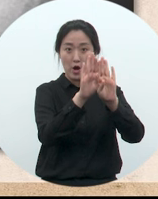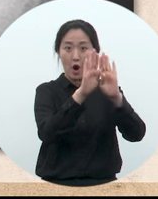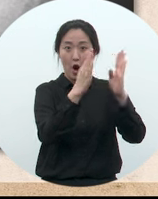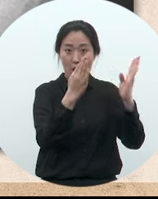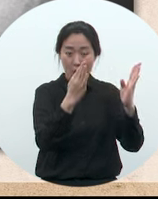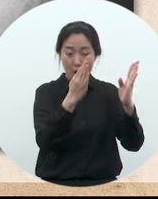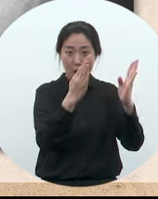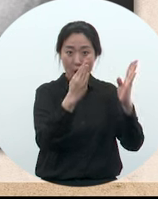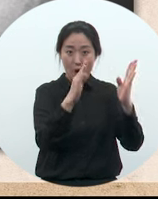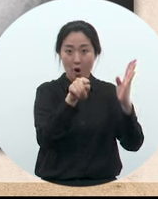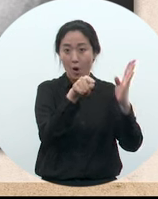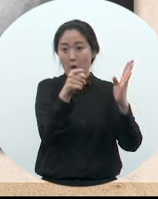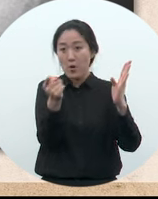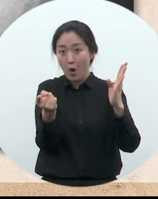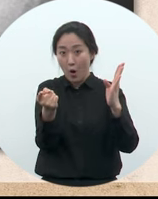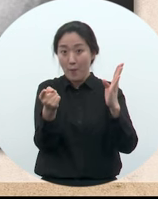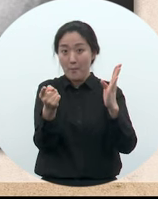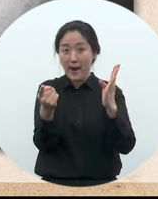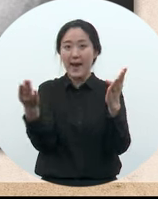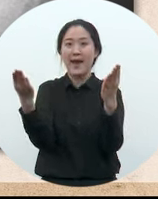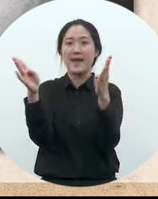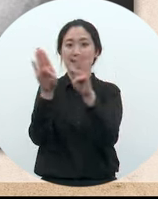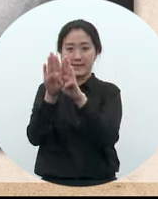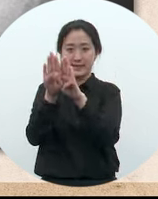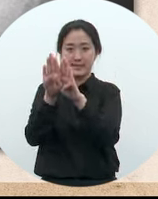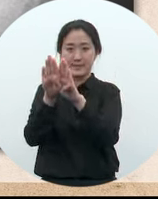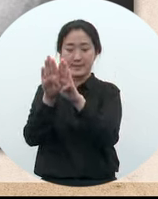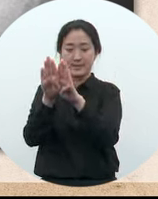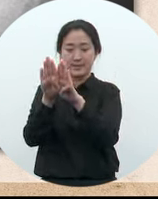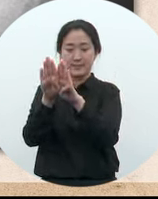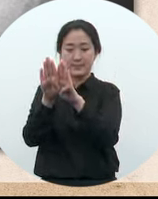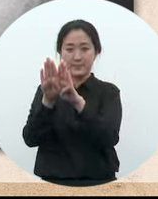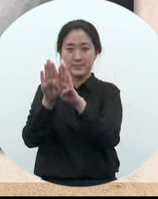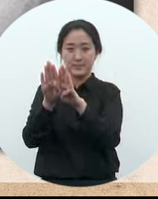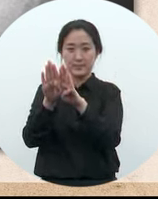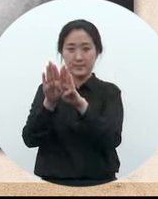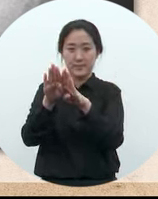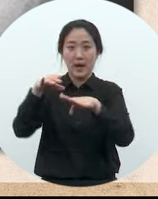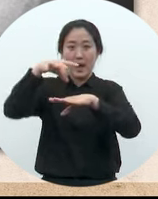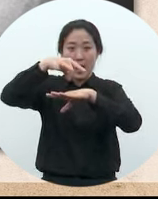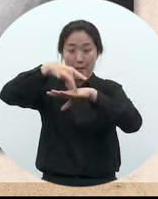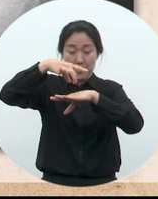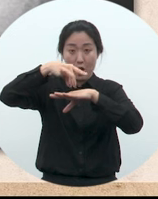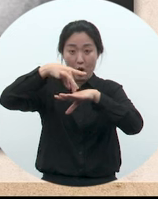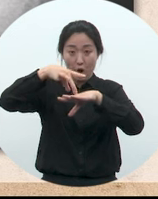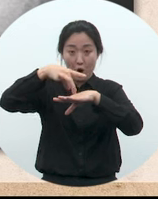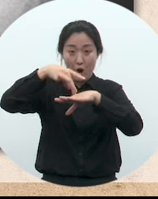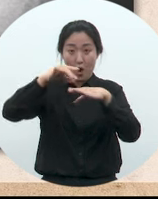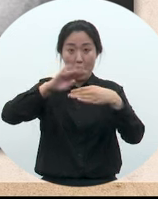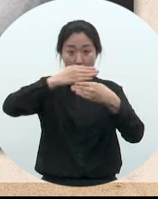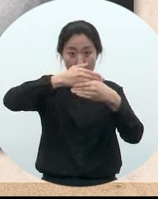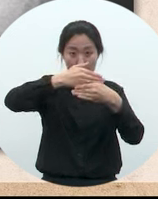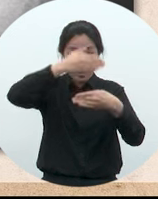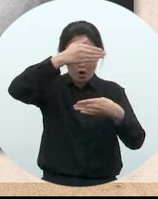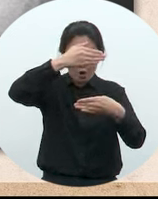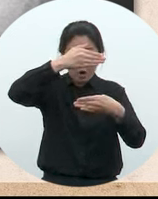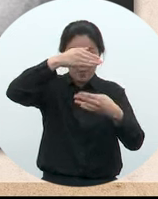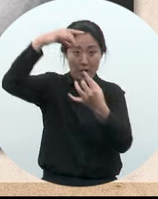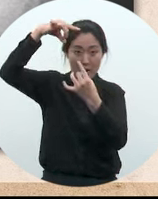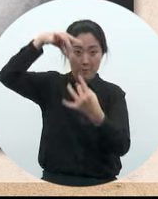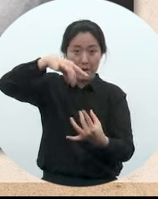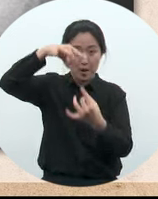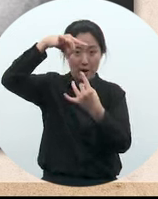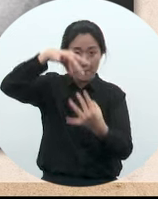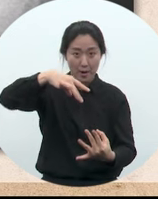열려 있는 성장판을 볼 수가 있고요. 오른쪽 같은 경우에는 닫힌 성장판을 볼 수가 있습니다. 이 뼈의 성장판이